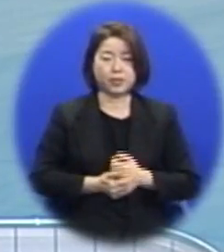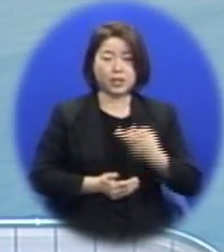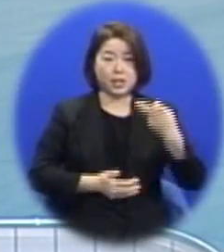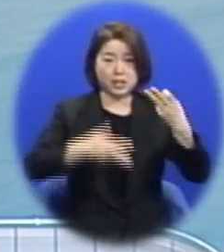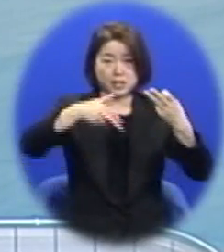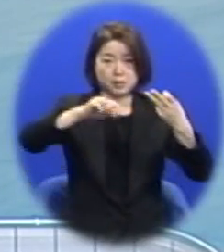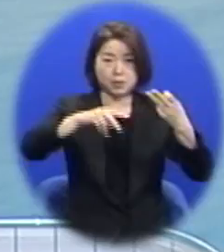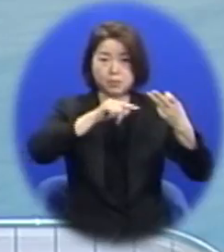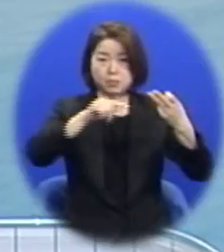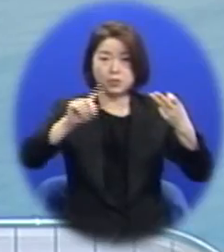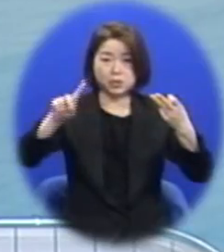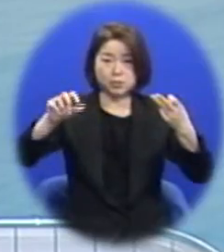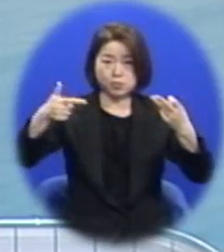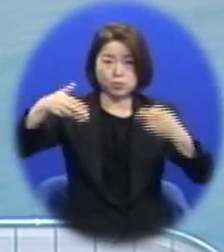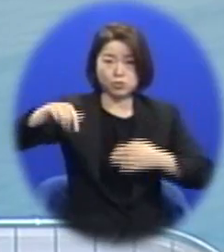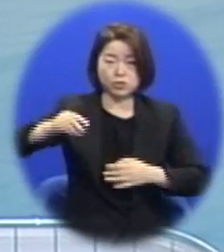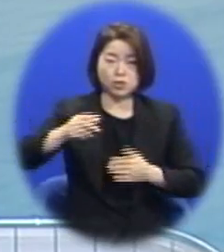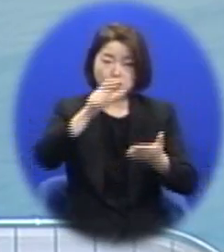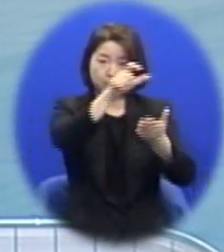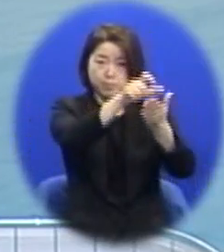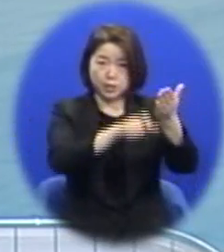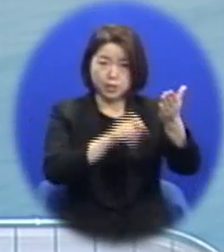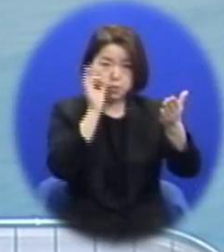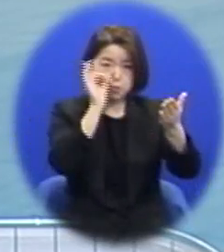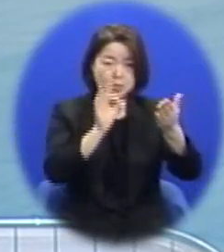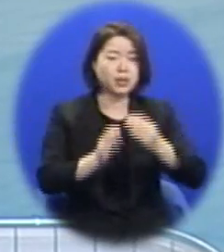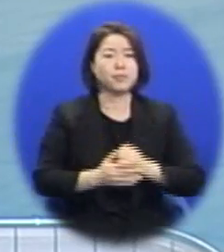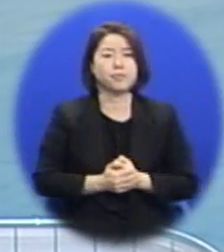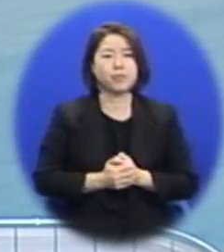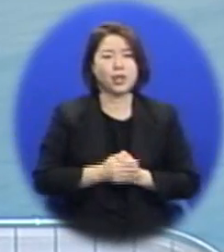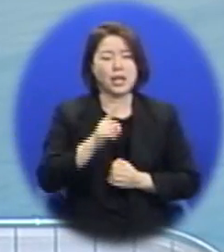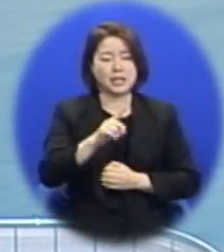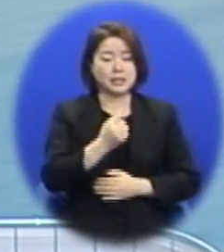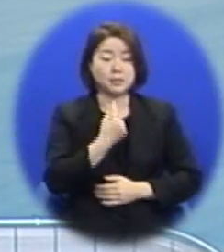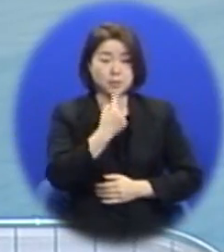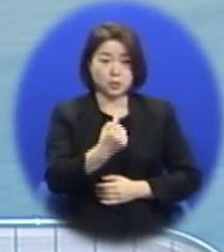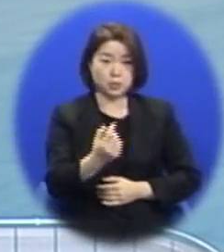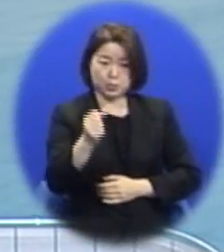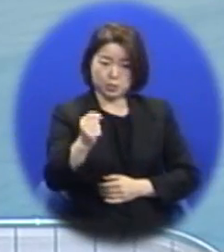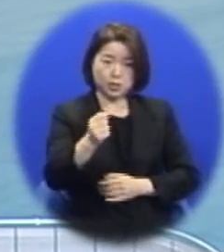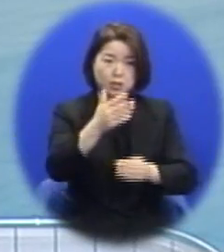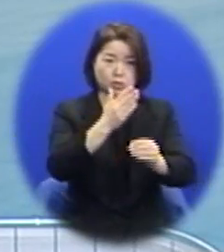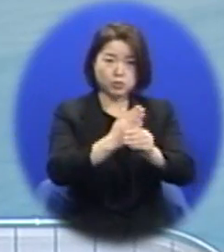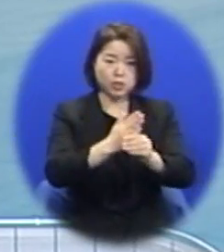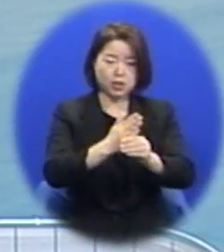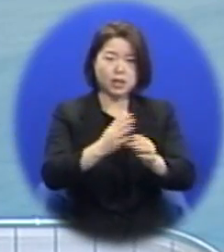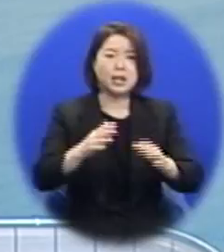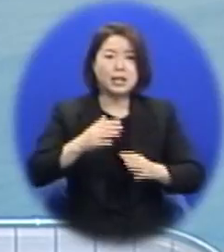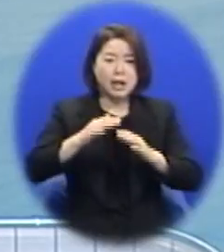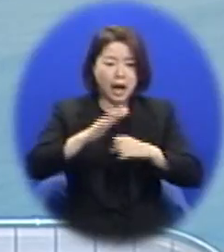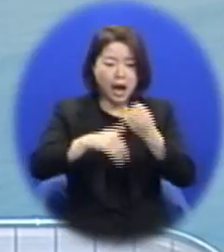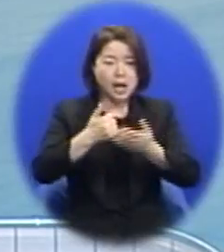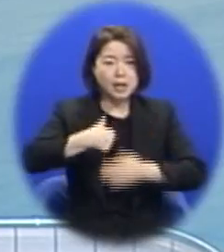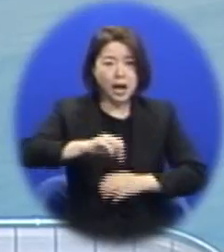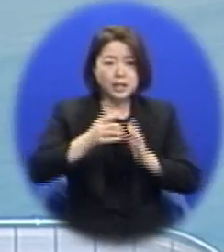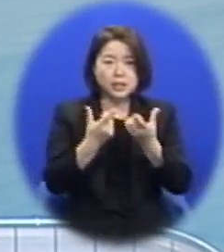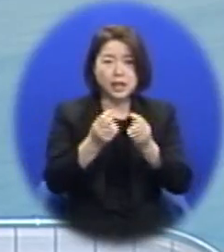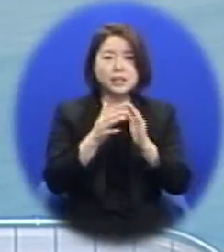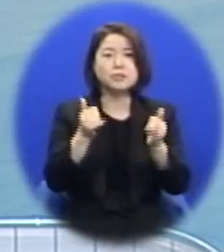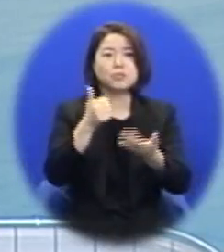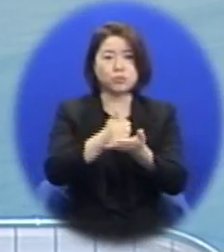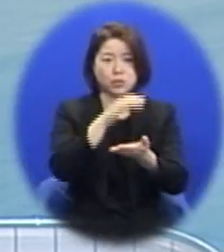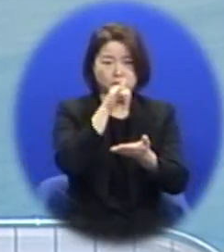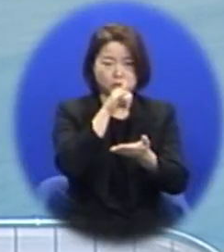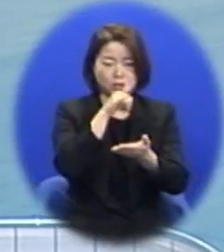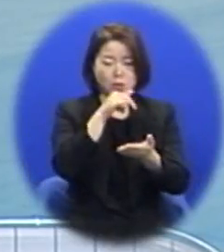13절부터 16절까지 이렇게 기록합니다. 그 촛대 가운데 인자와 같은 분이 계셨습니다. 그는 발에